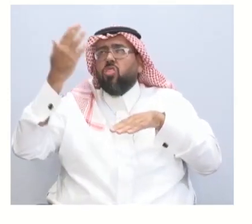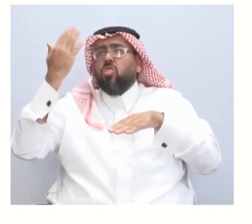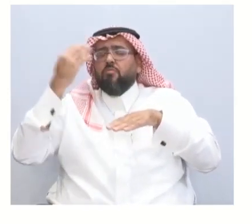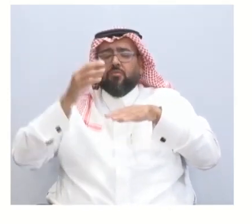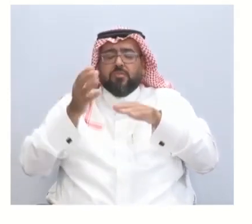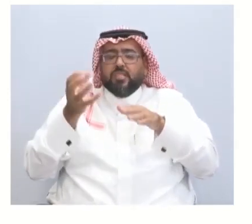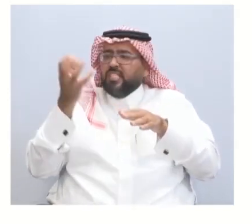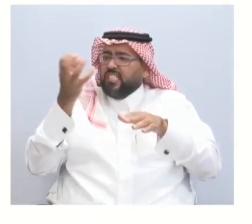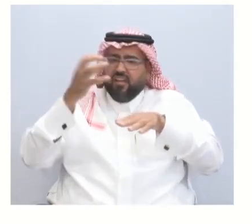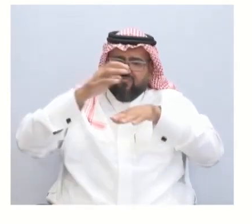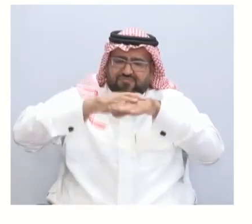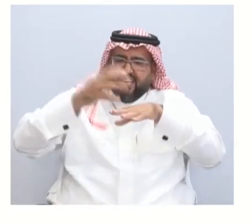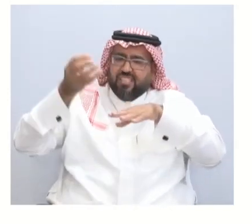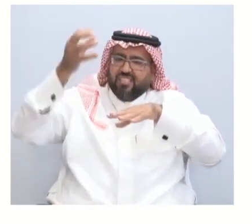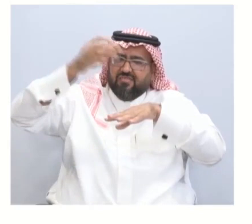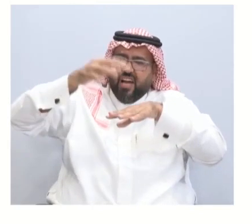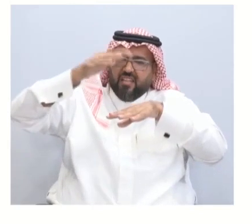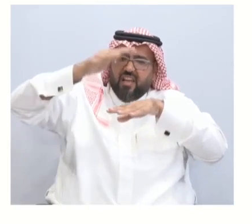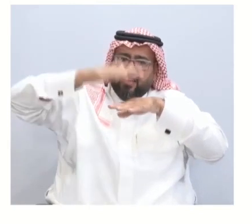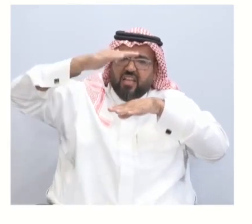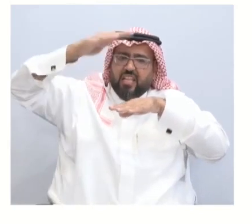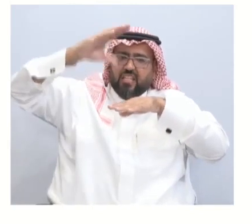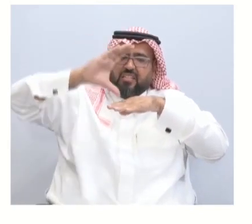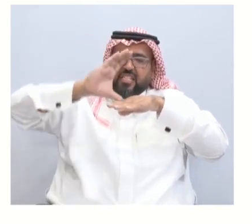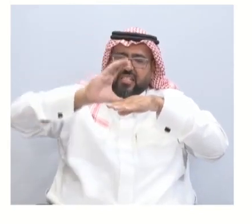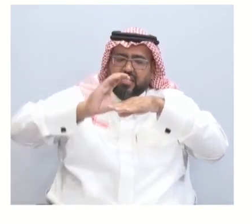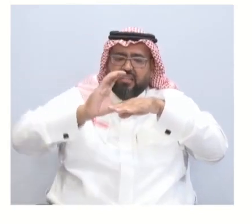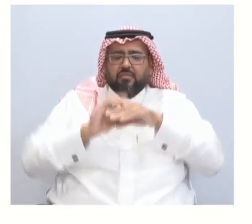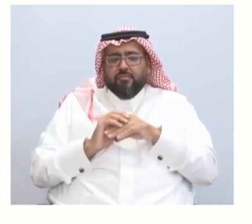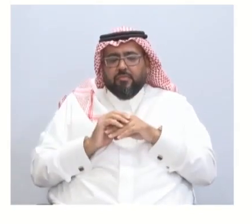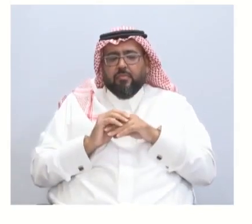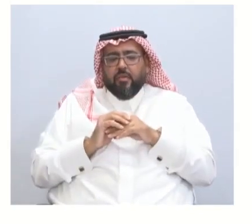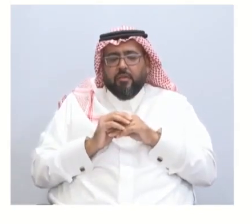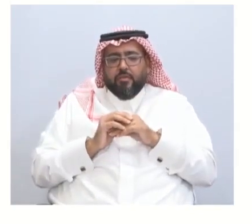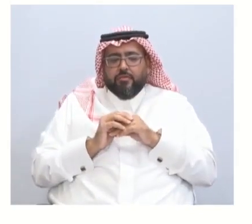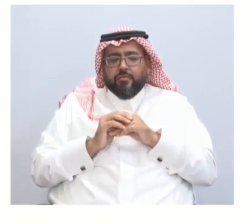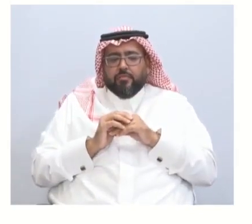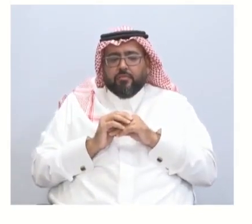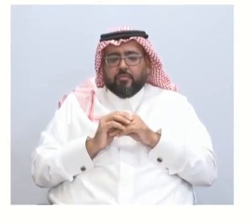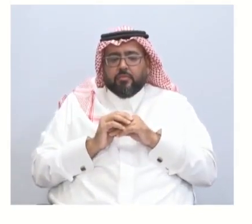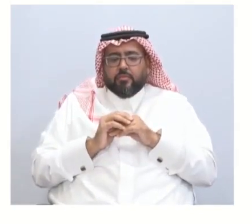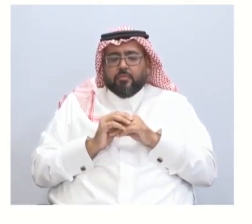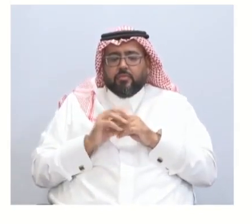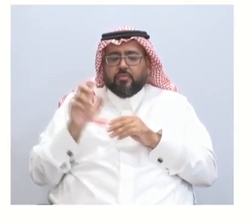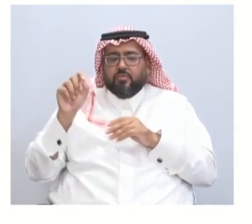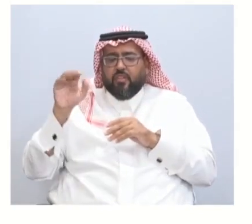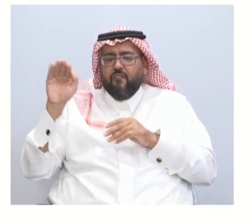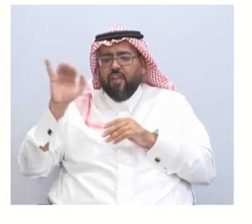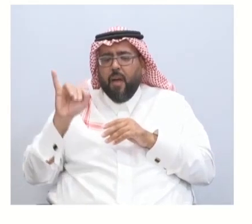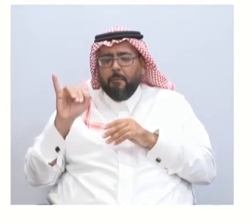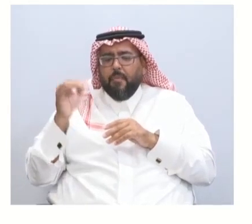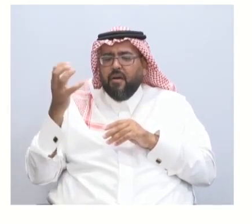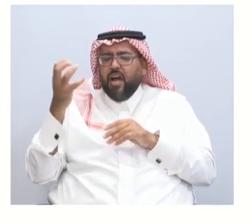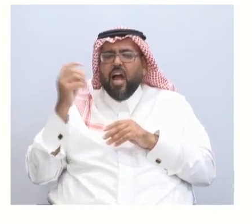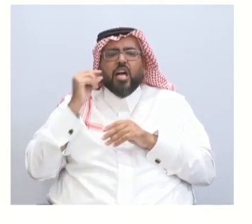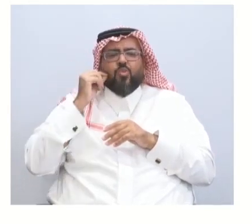وجدت توضع من الفحم الحجري في القاره القطبيه الجنوبيه وحيث ان الفحم الحجري يتكون